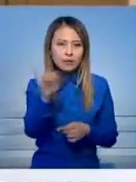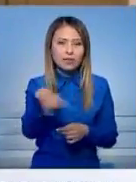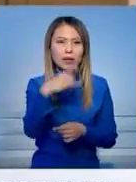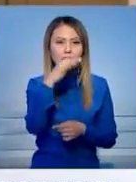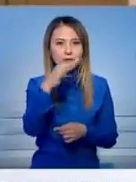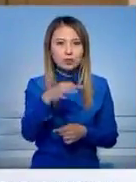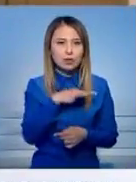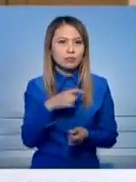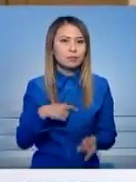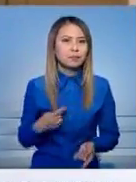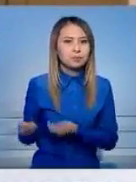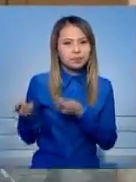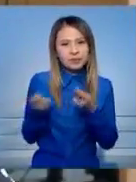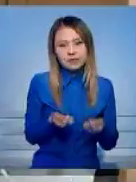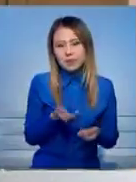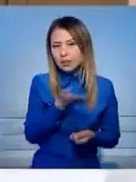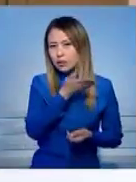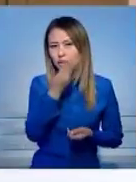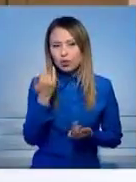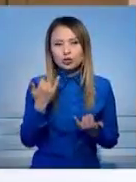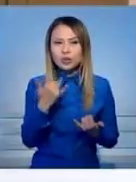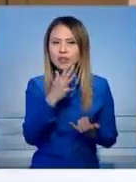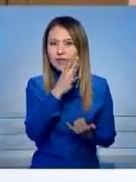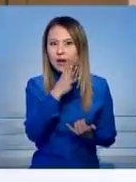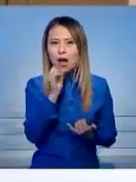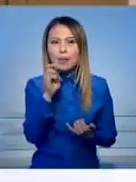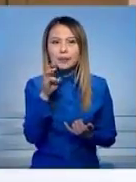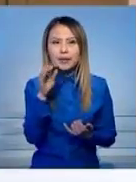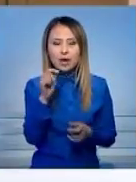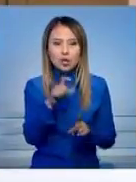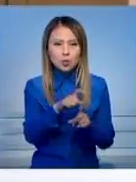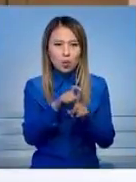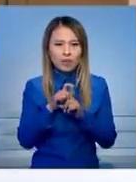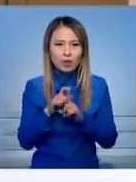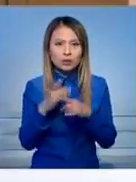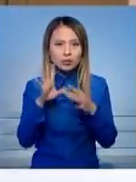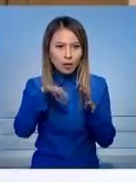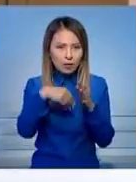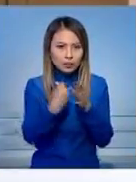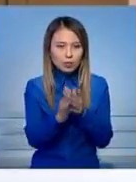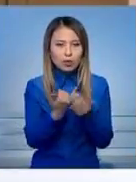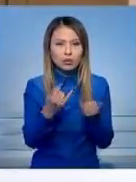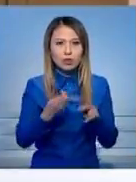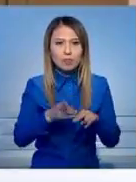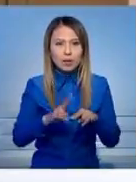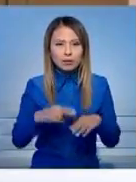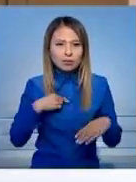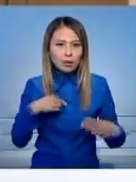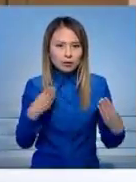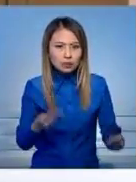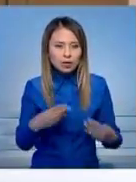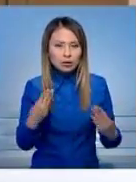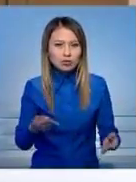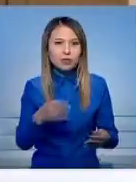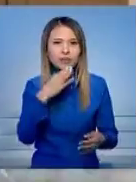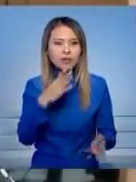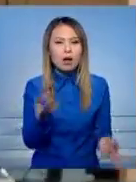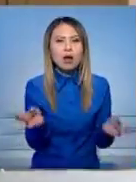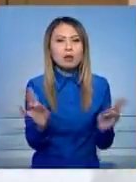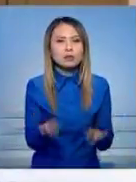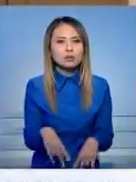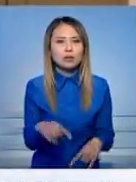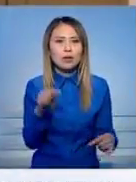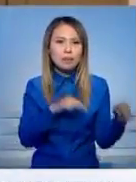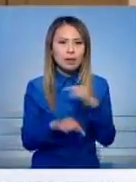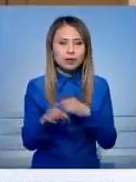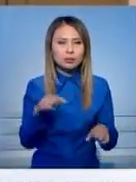бізге әкелген жоқ, жоқ дейді. Қазіргі кезде аптекашылардың сөздері, осы уақытқа дейін сіздерге бергеніміз былтырғының қалдығы.